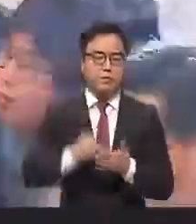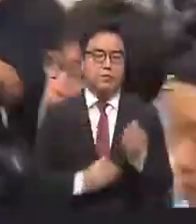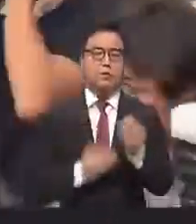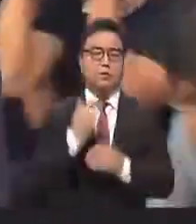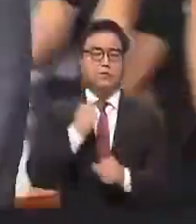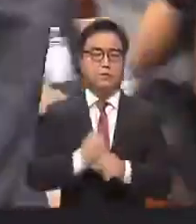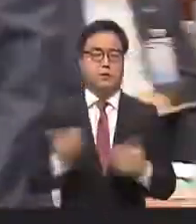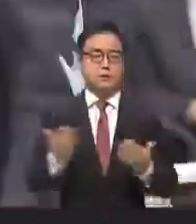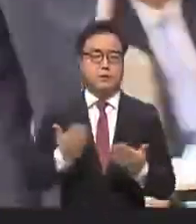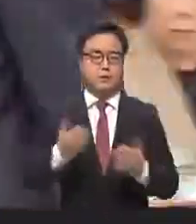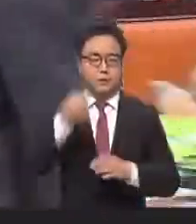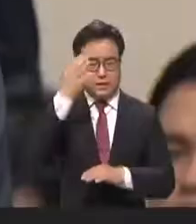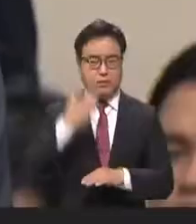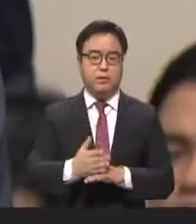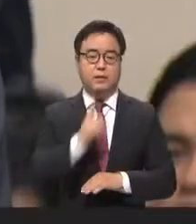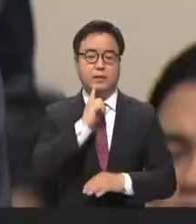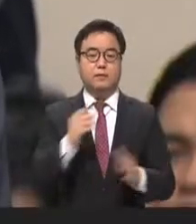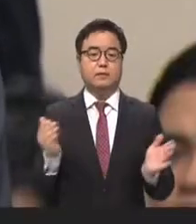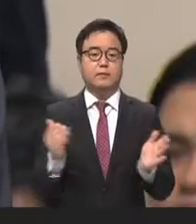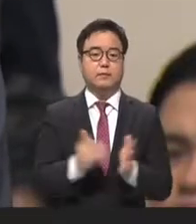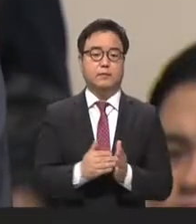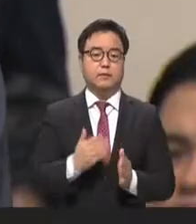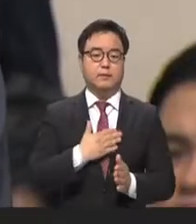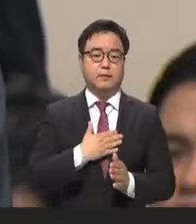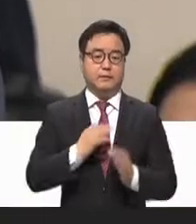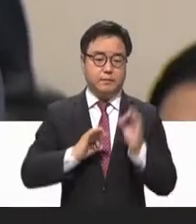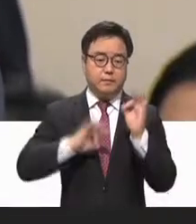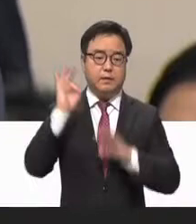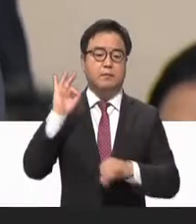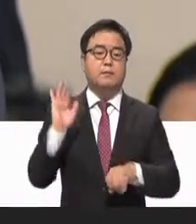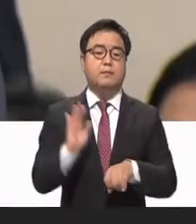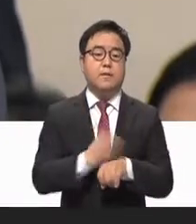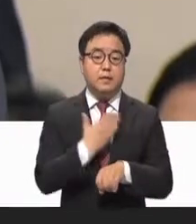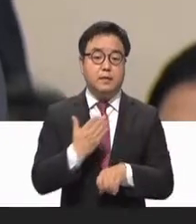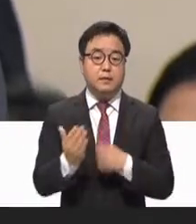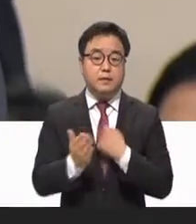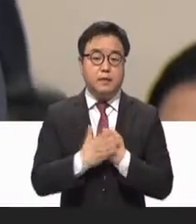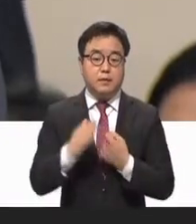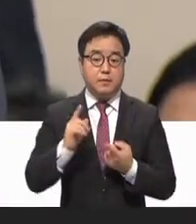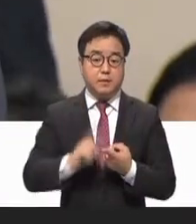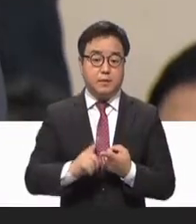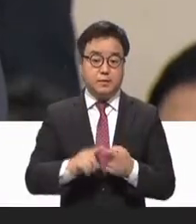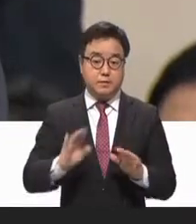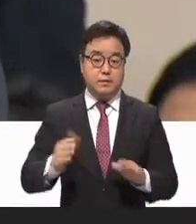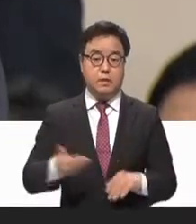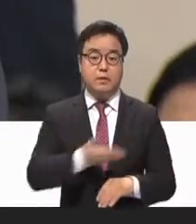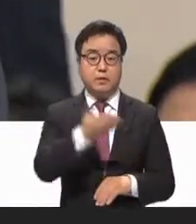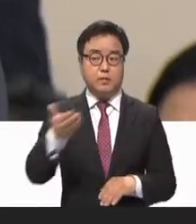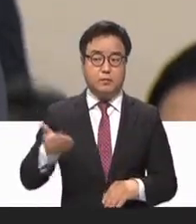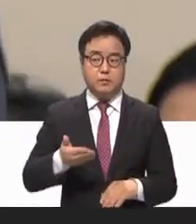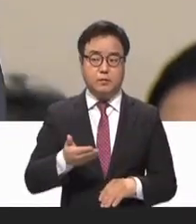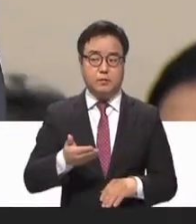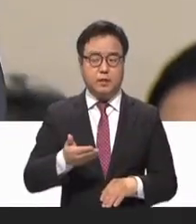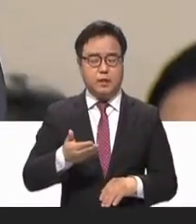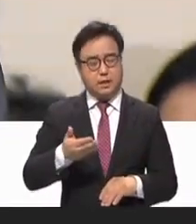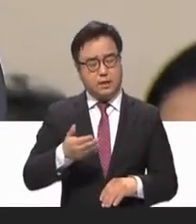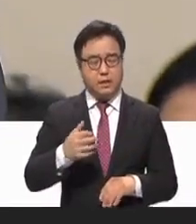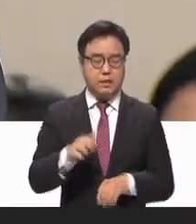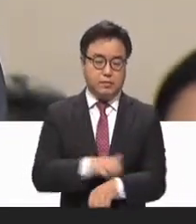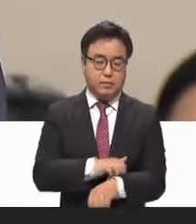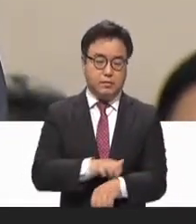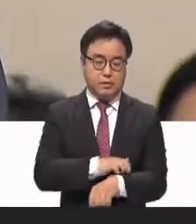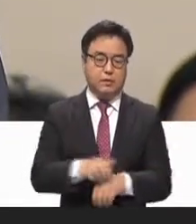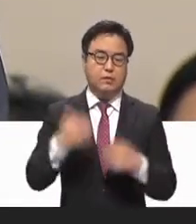사과한다는 뜻을 밝혔습니다 제 불찰로 인한 일이고 이렇게 여러분들에게도 누을 끼치게 되고